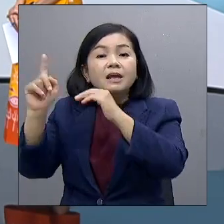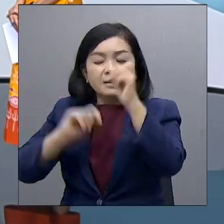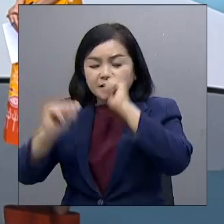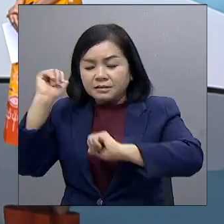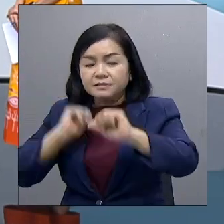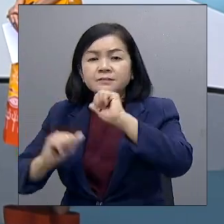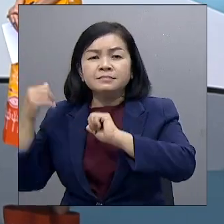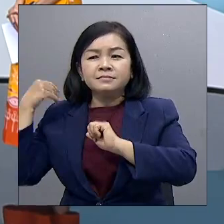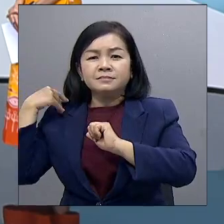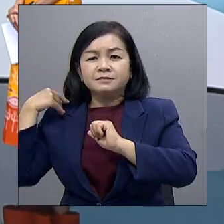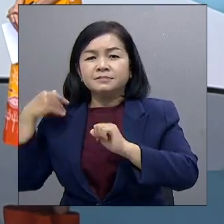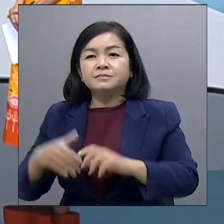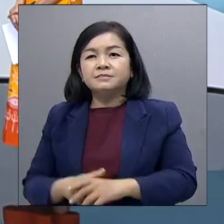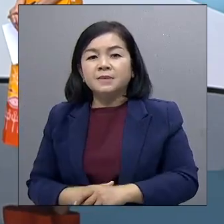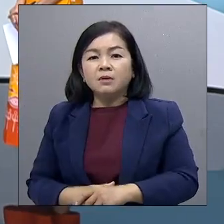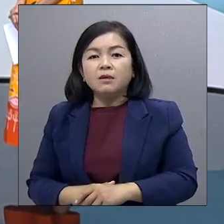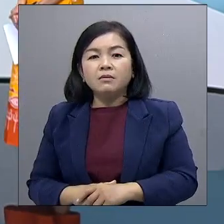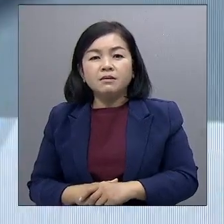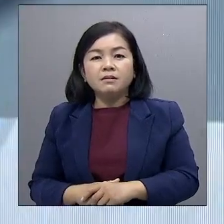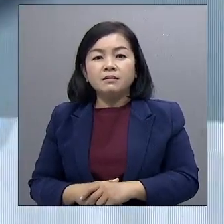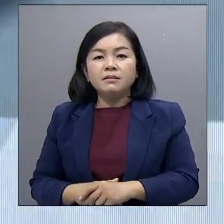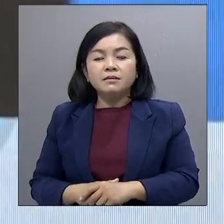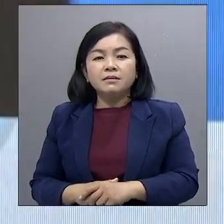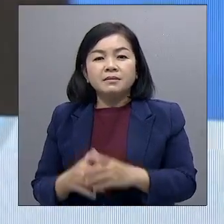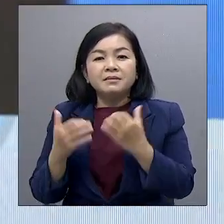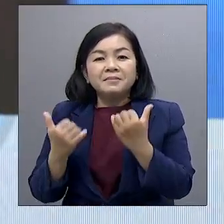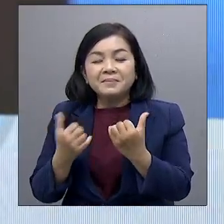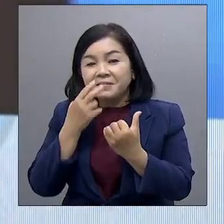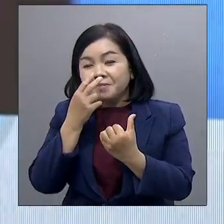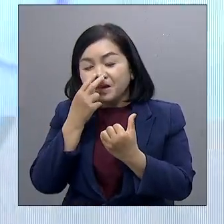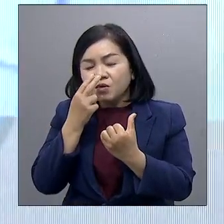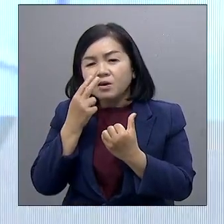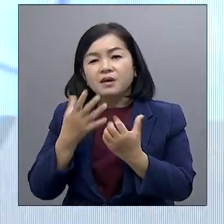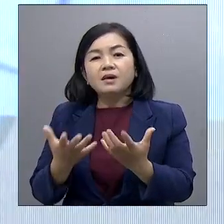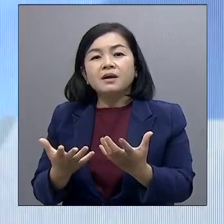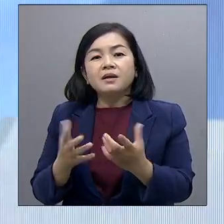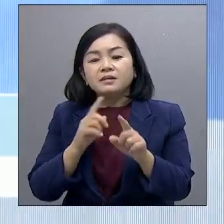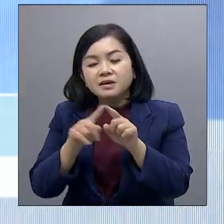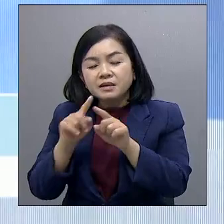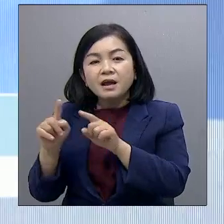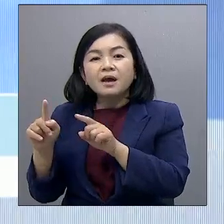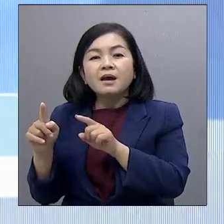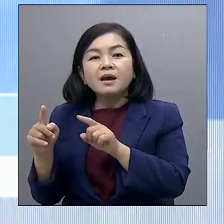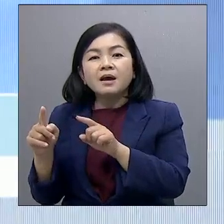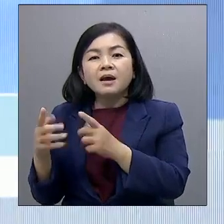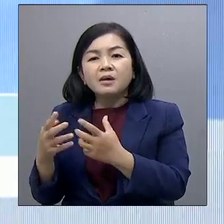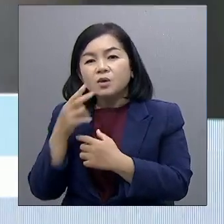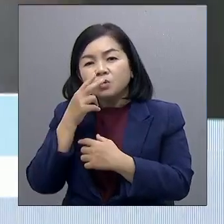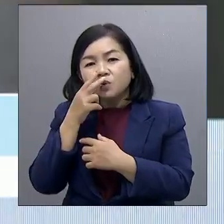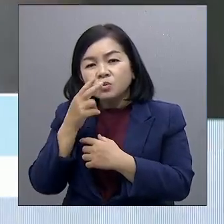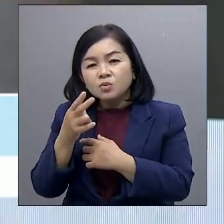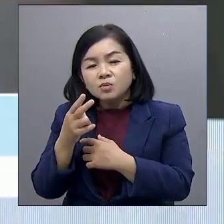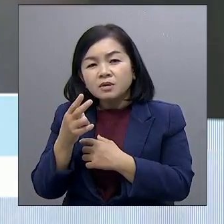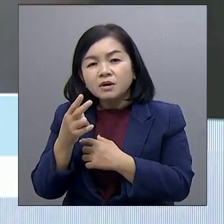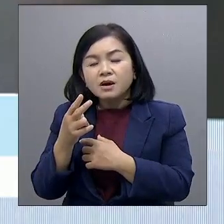ไงคือพอเราปกติเราเป็นผู้ป่วยเวลาที่เราไม่สบายหรืออะไรอย่างเงี้ยครับเราไปมุมมองเงี้ยเราก็จะเอามุมมองของตัวเอง่ะเข้าไปที่โรง